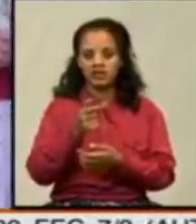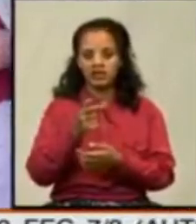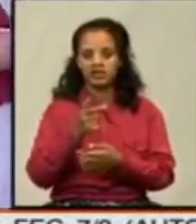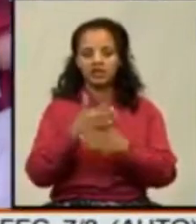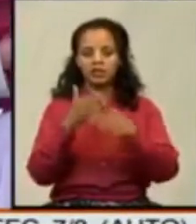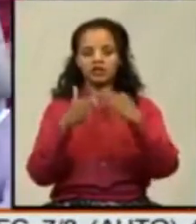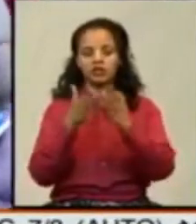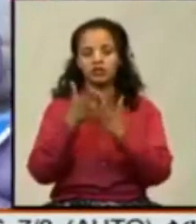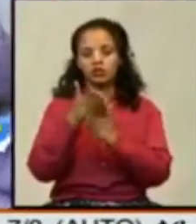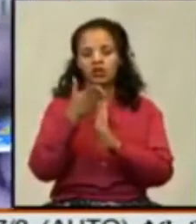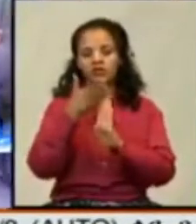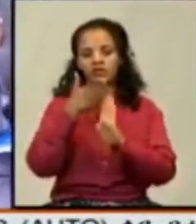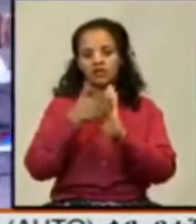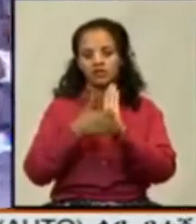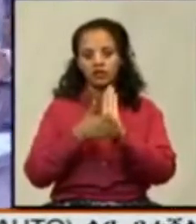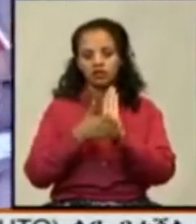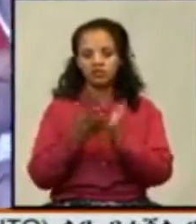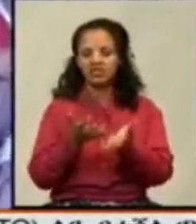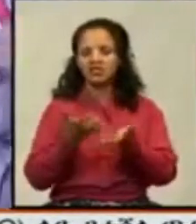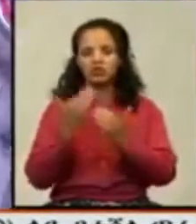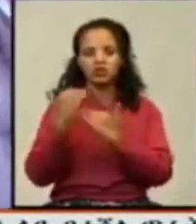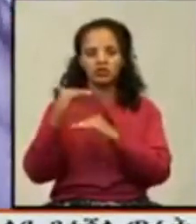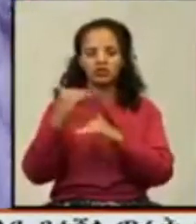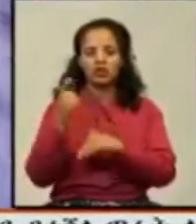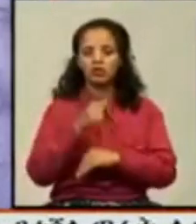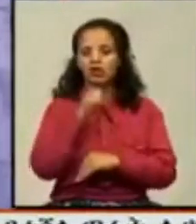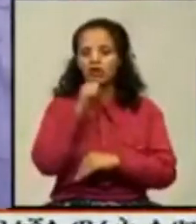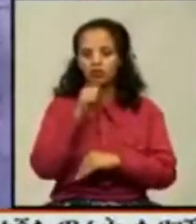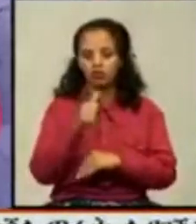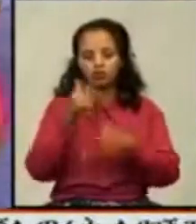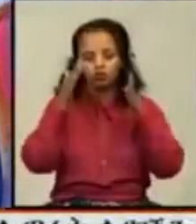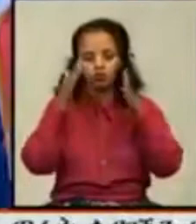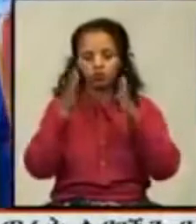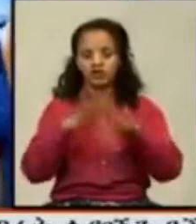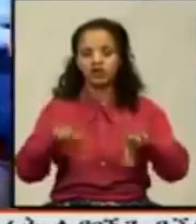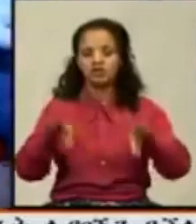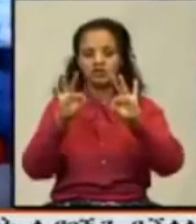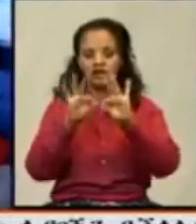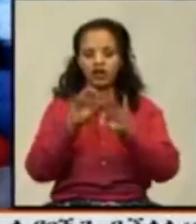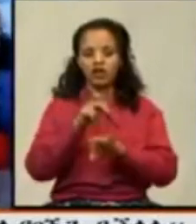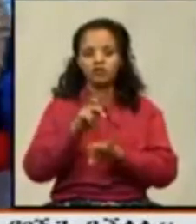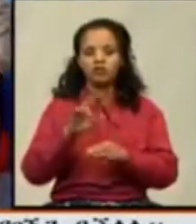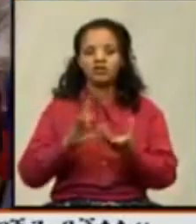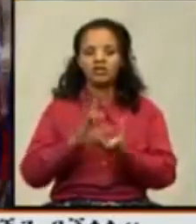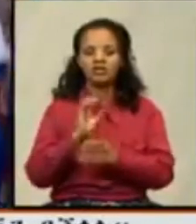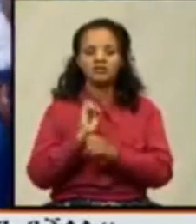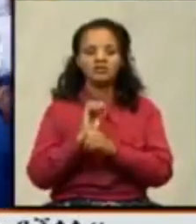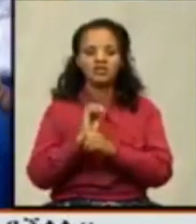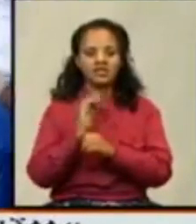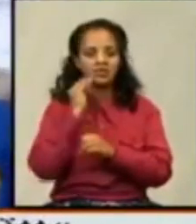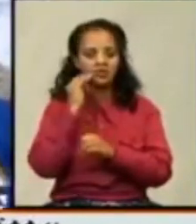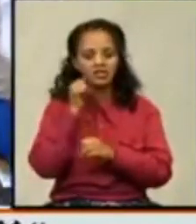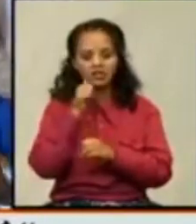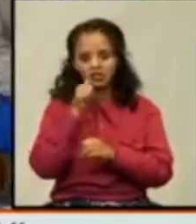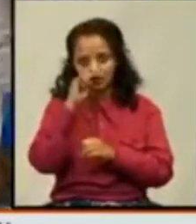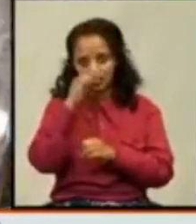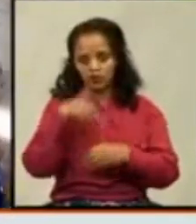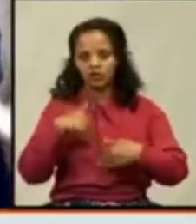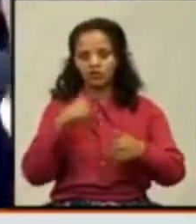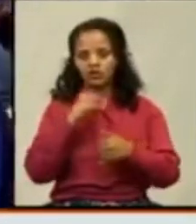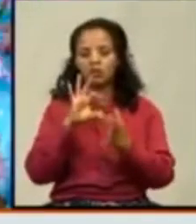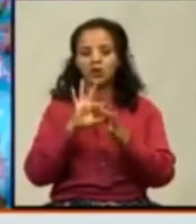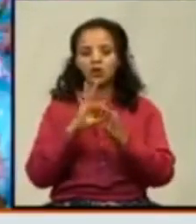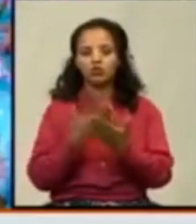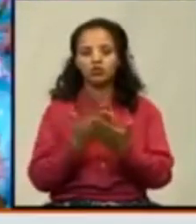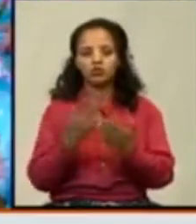ከማስገንባት አኳያ አፈጻጸማቸው በተፈለገው ልክ ባለመሆኑ ትኩረት እንደሚያስፈልገው የደቡብ ክልል ምክር ቤት የሴቶች ህጻናት ወጣቶችና